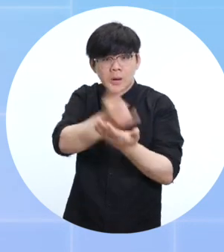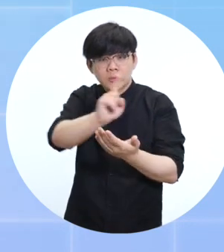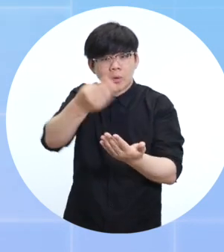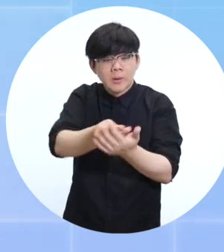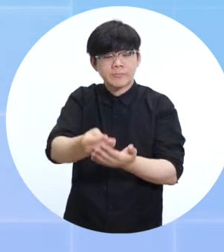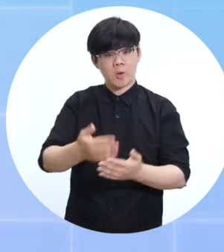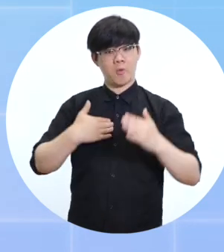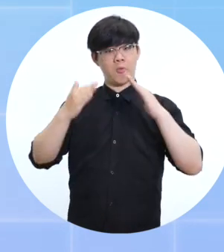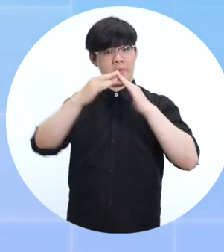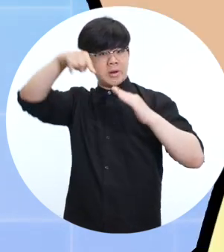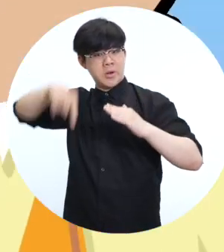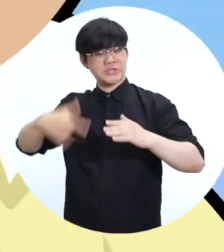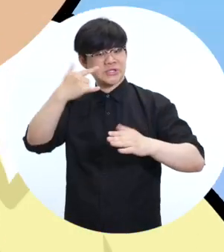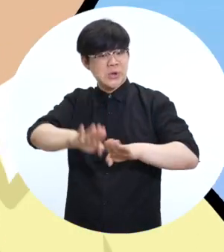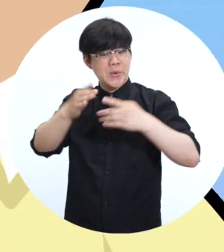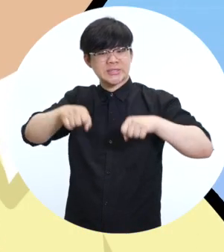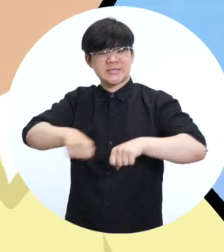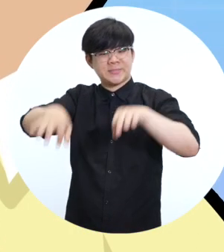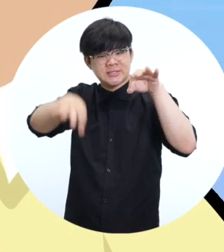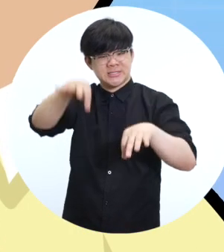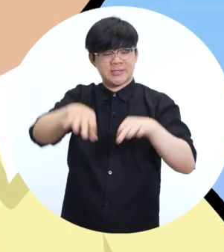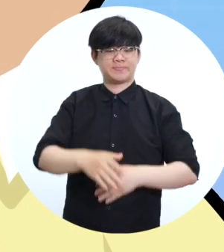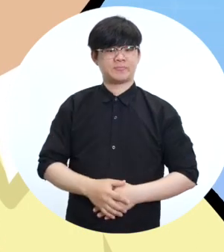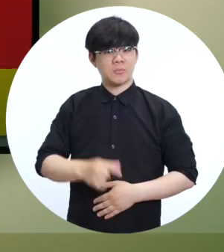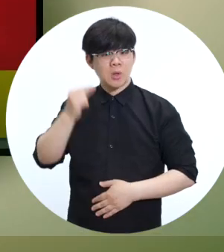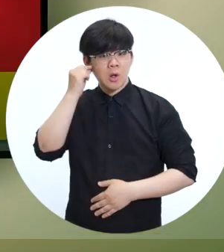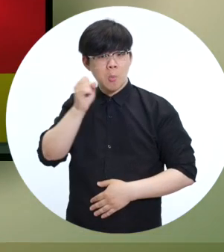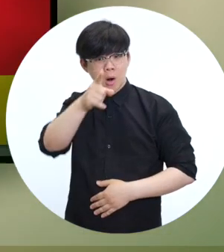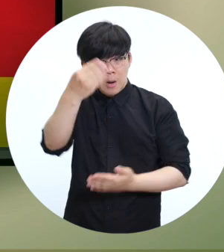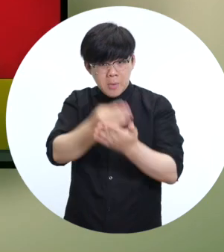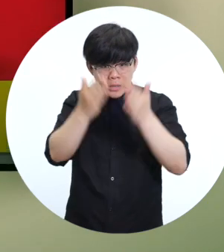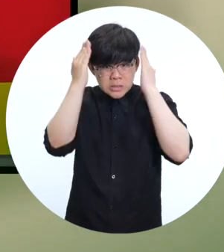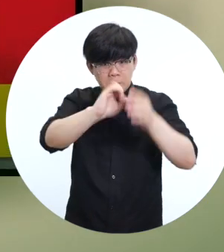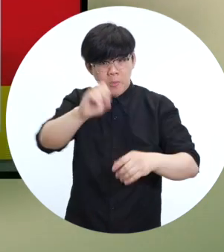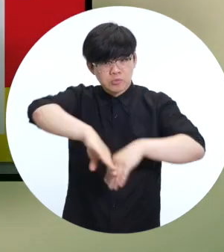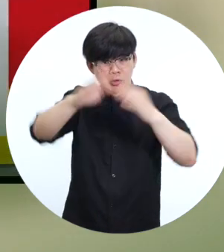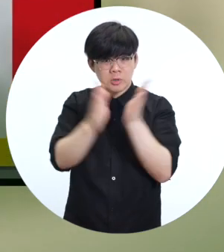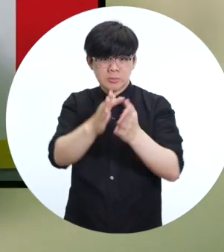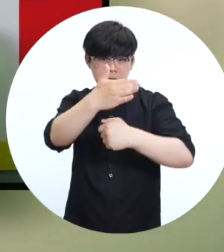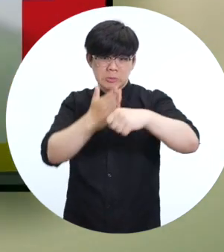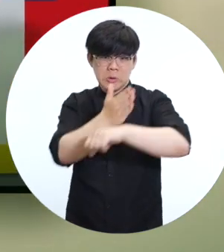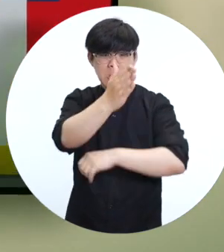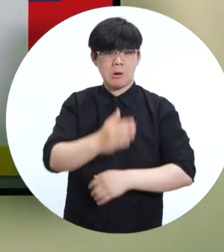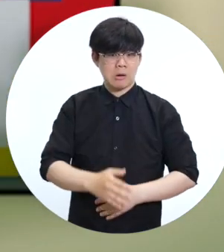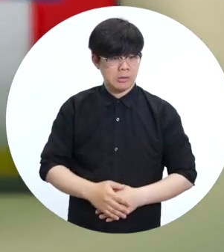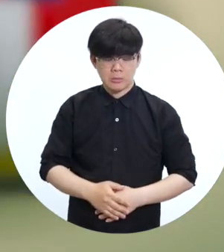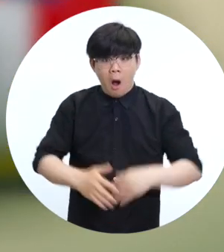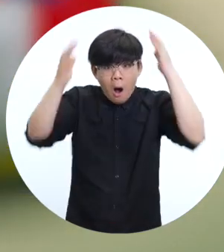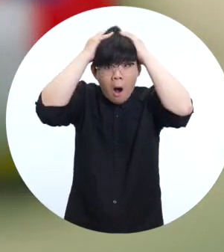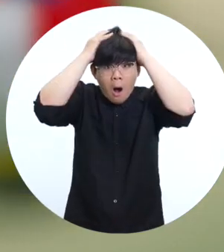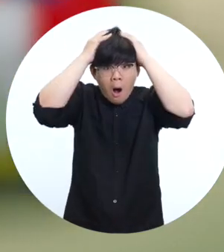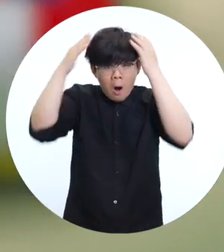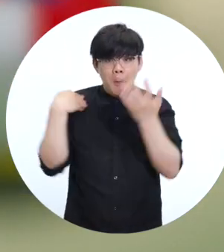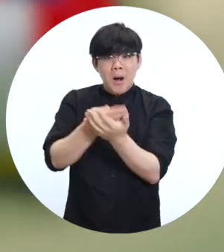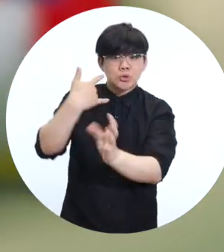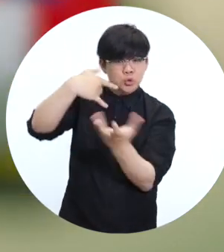老公老公，你啲罐头喺边度买噶？ 咪楼下间新超市咯。 你买嗰时冇提清楚嘅咩？全部都过晒期嘅。 唔系